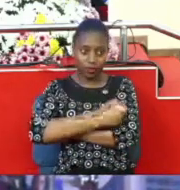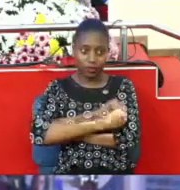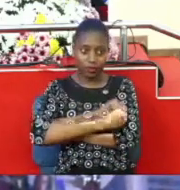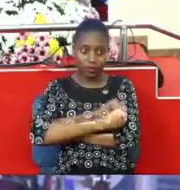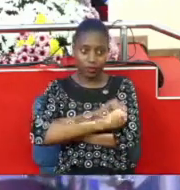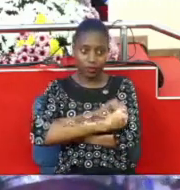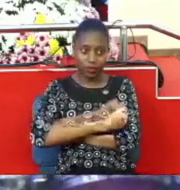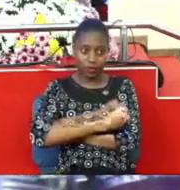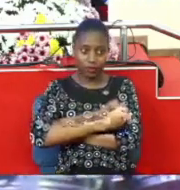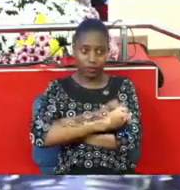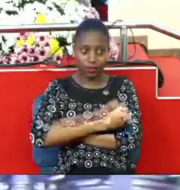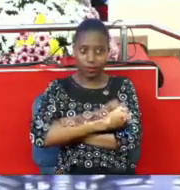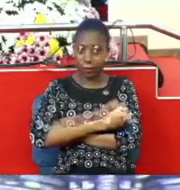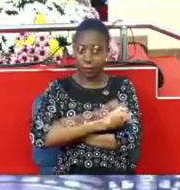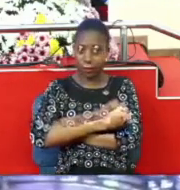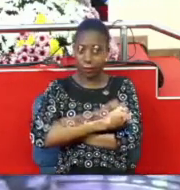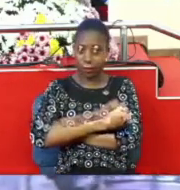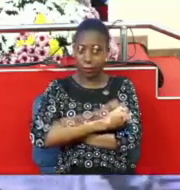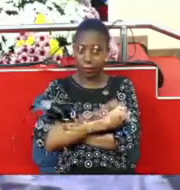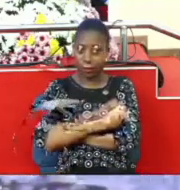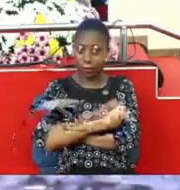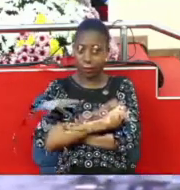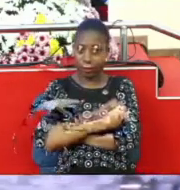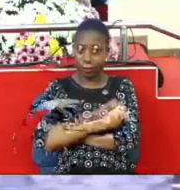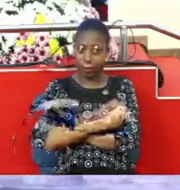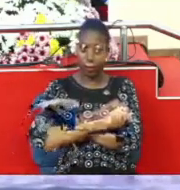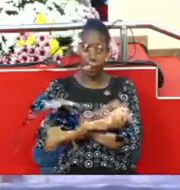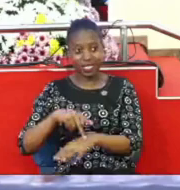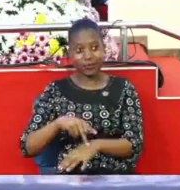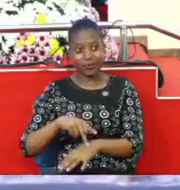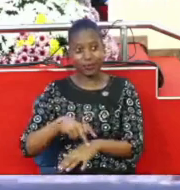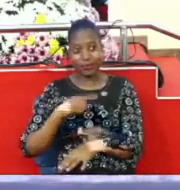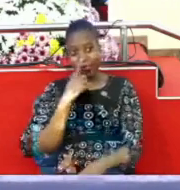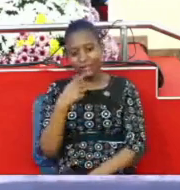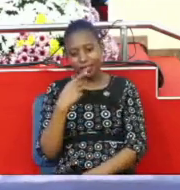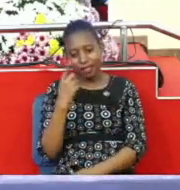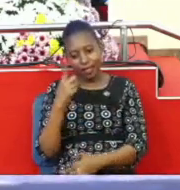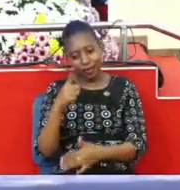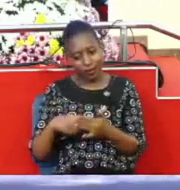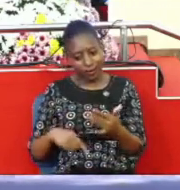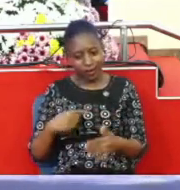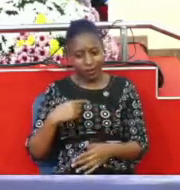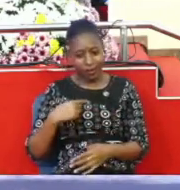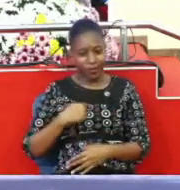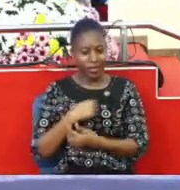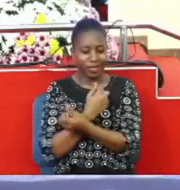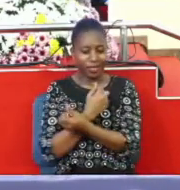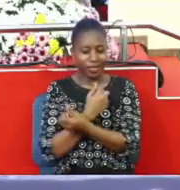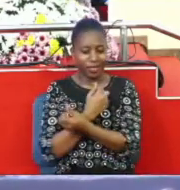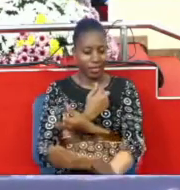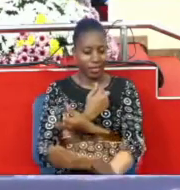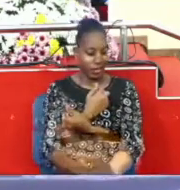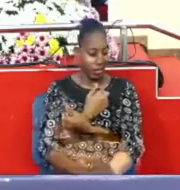He went to the principal. Akaenda kwa mwalimu mkuu. And said, I'm God born again. Akamwambia nimeokoka. And there's some principals that are very cheeky also. Kuna